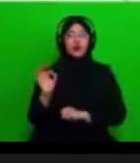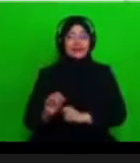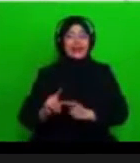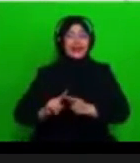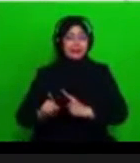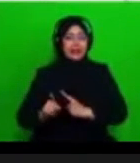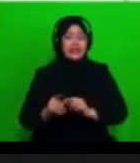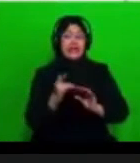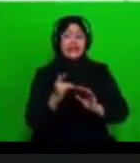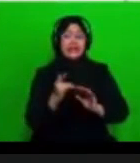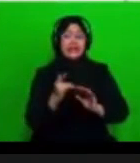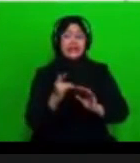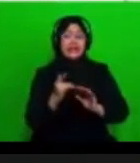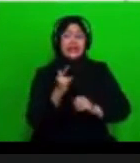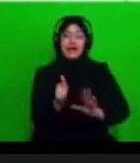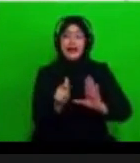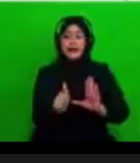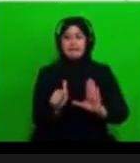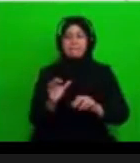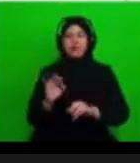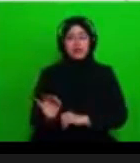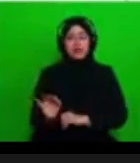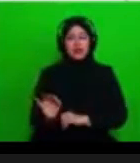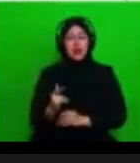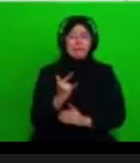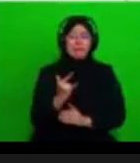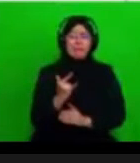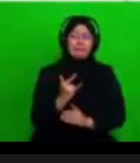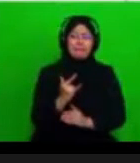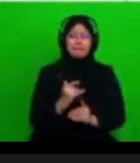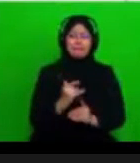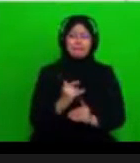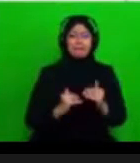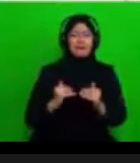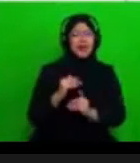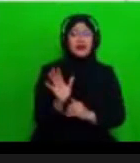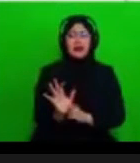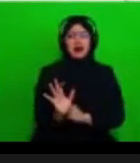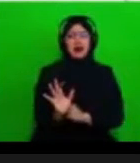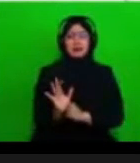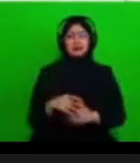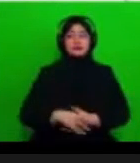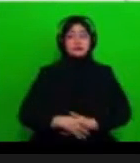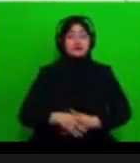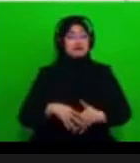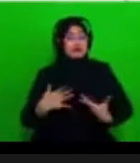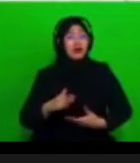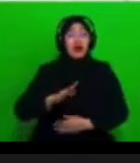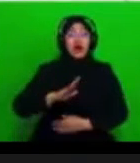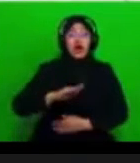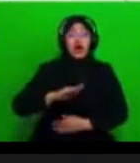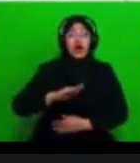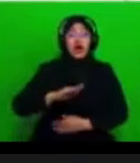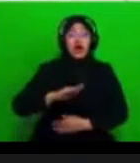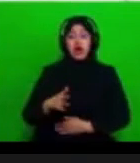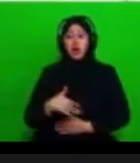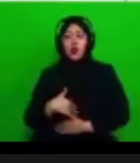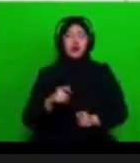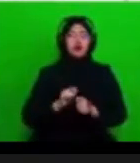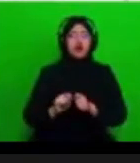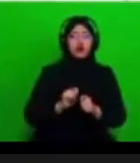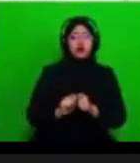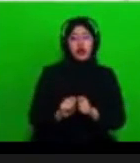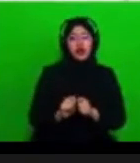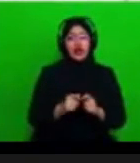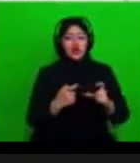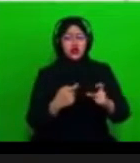60%, tapi tetap 60% ini ya catatan besar, karena bukan berarti anak-anak kita jago